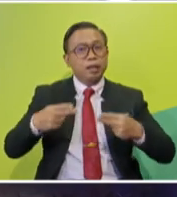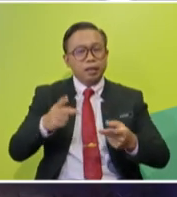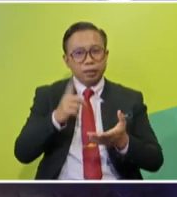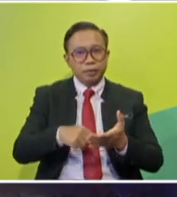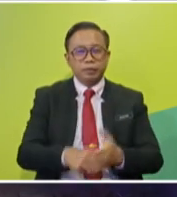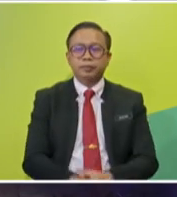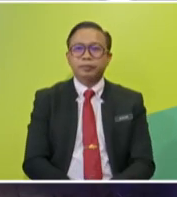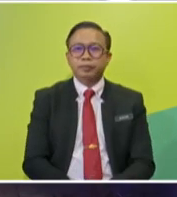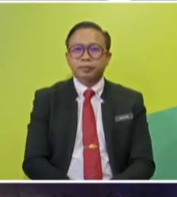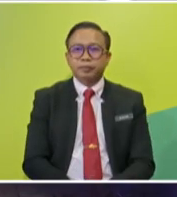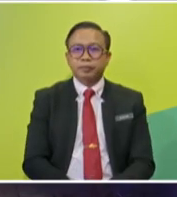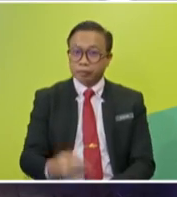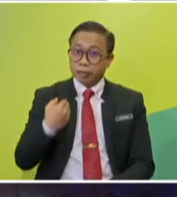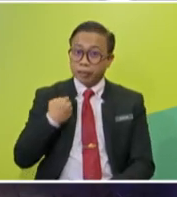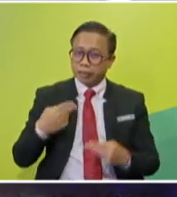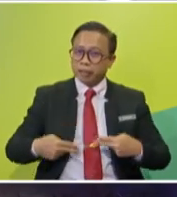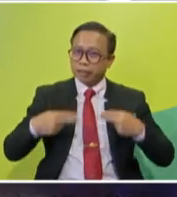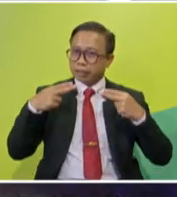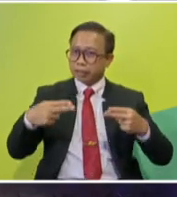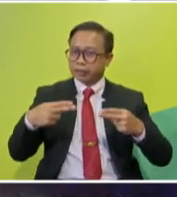Kak Rina anjing